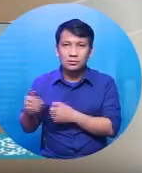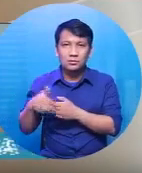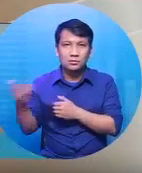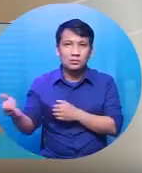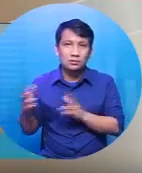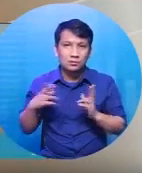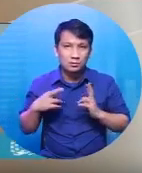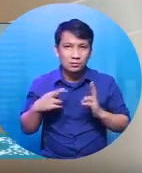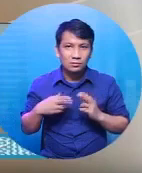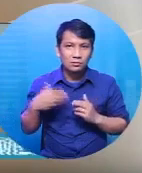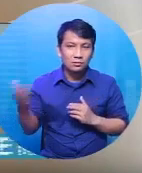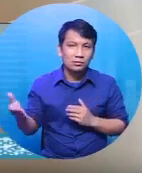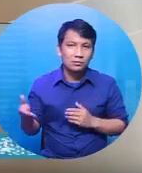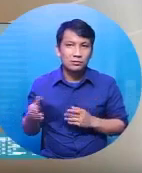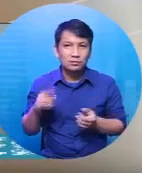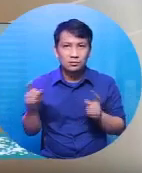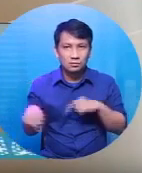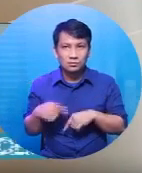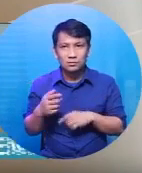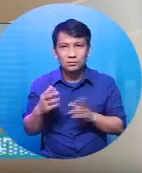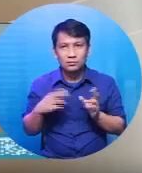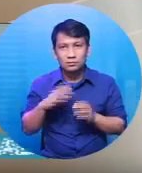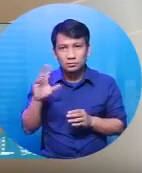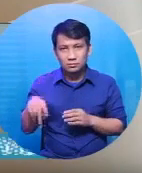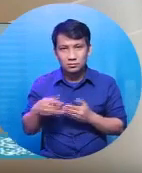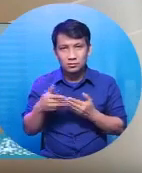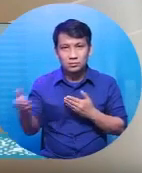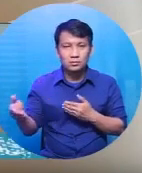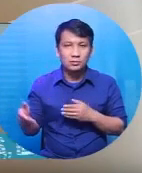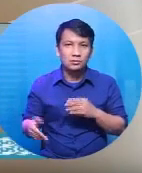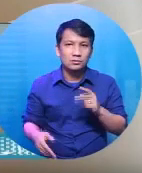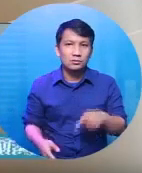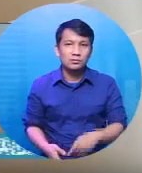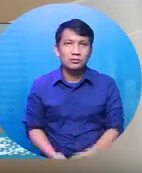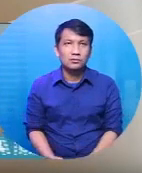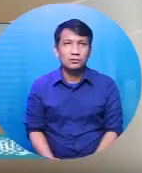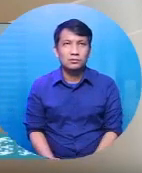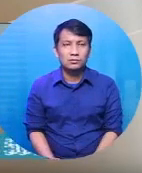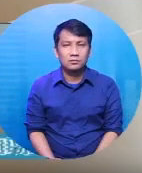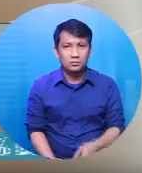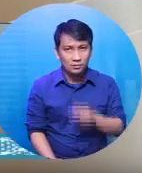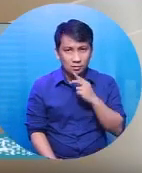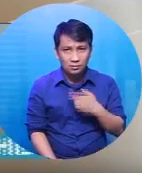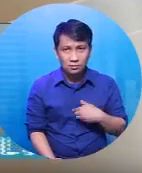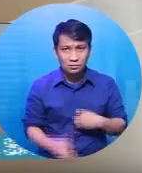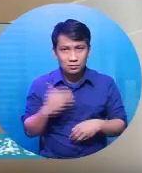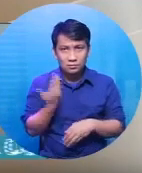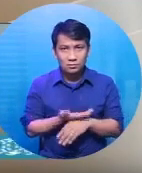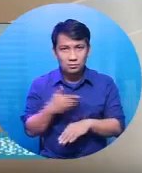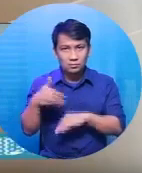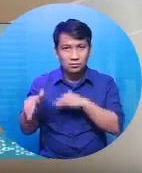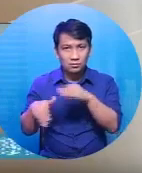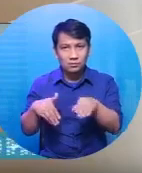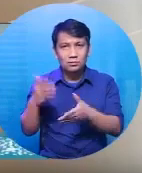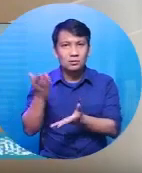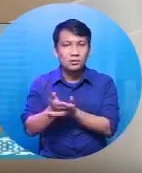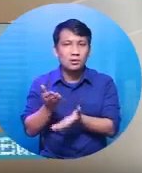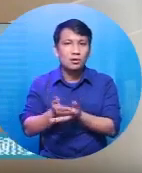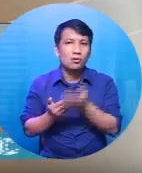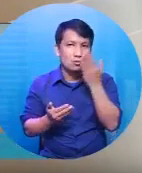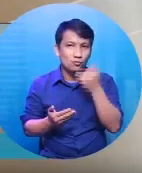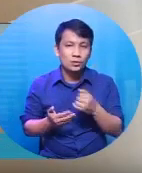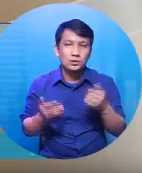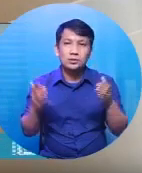ng rep. Nung nagpalit ako ng rep, binigyan ko siya ng cellphone na ginagamit ng anak ko. Okay. Tapos po nagpapadala ako sa kanya. Naputol lang po yun kasi nga